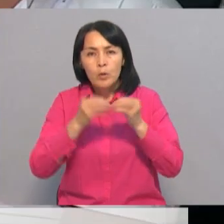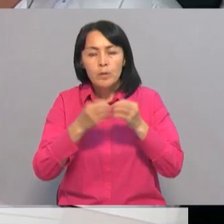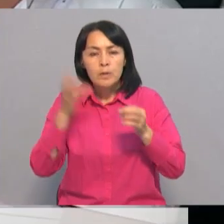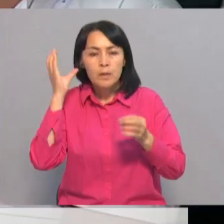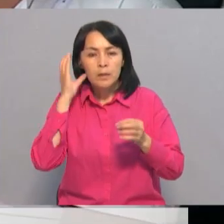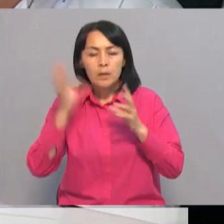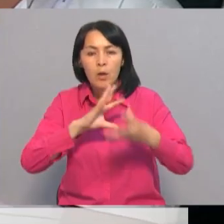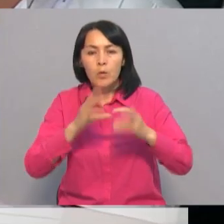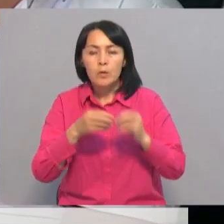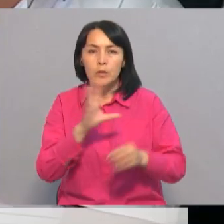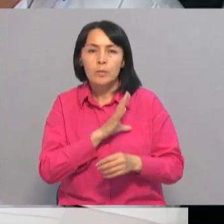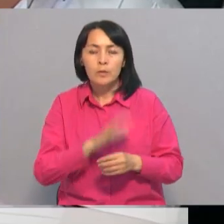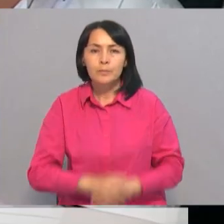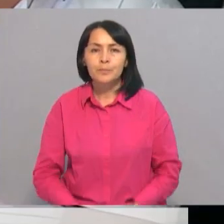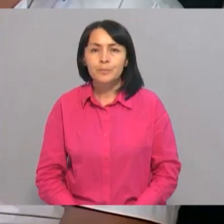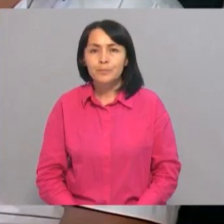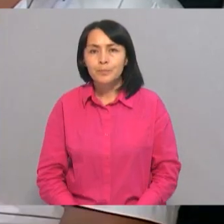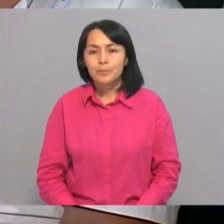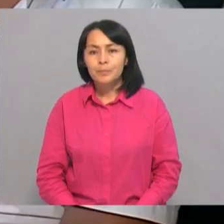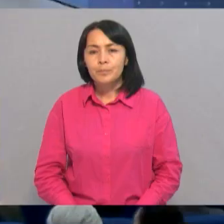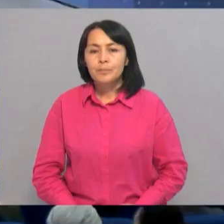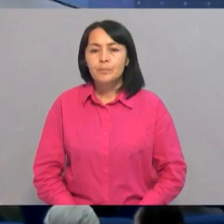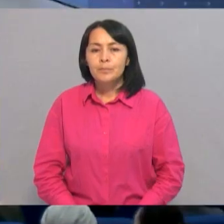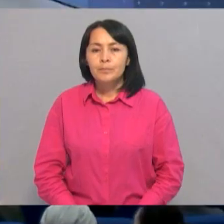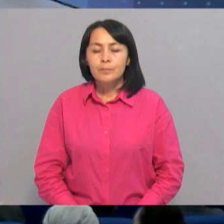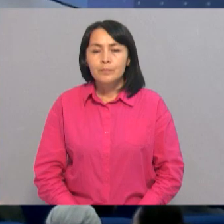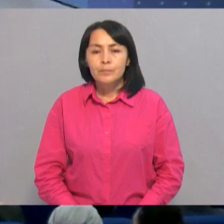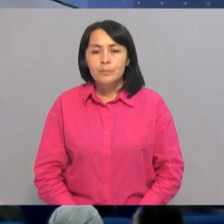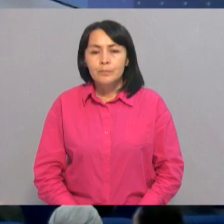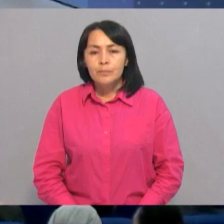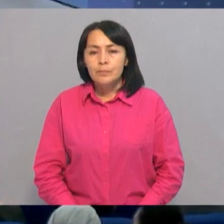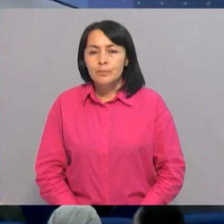тыңдалып қорытындыланды. Кенжехан Дүйсенбір, Улан Рүстем, Диана Алиғызы, жаңалықтар.